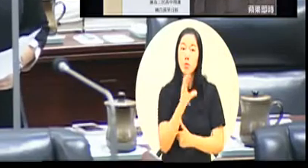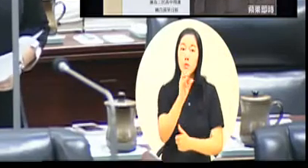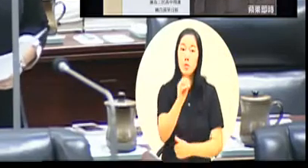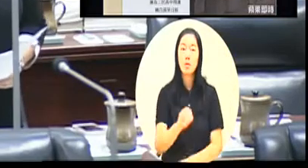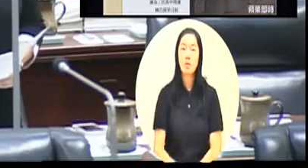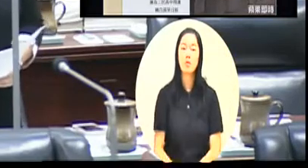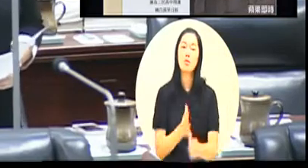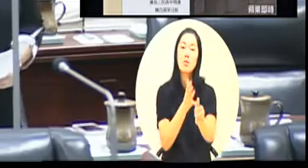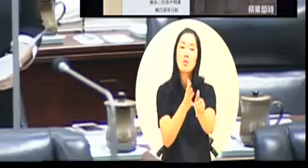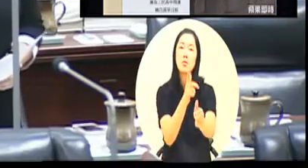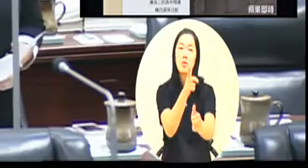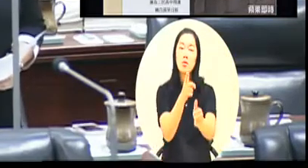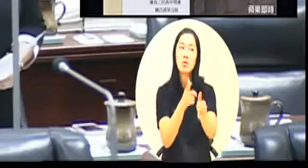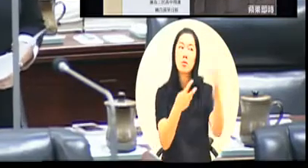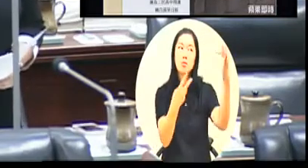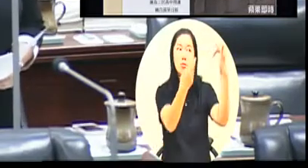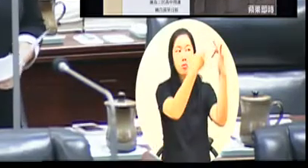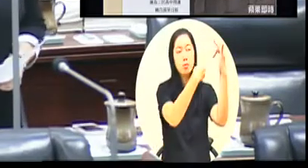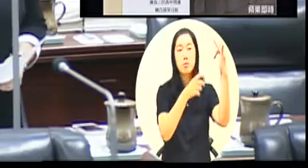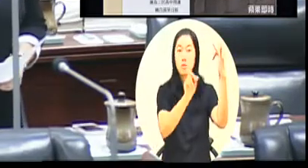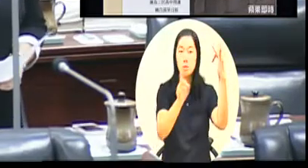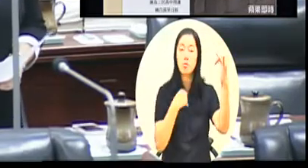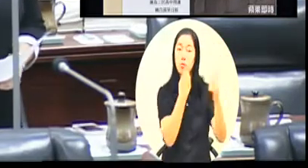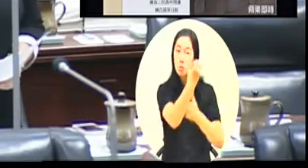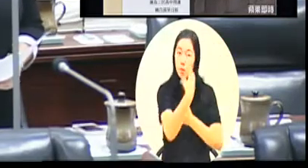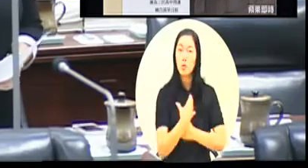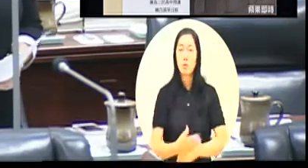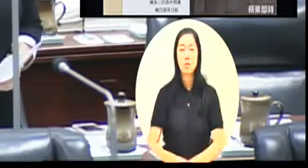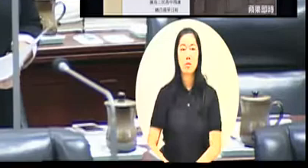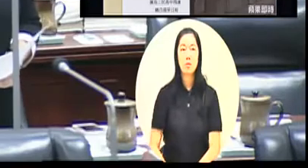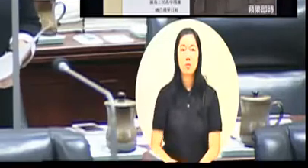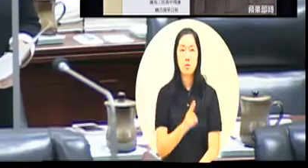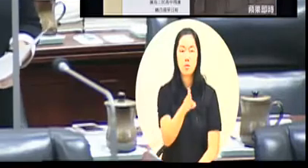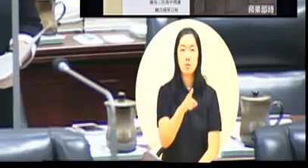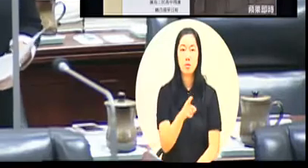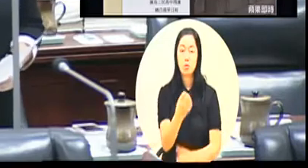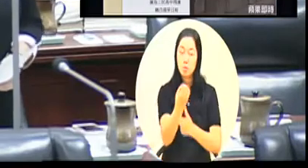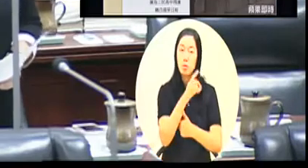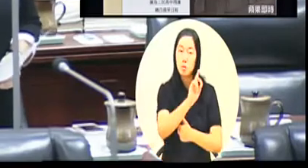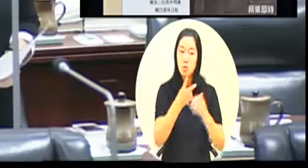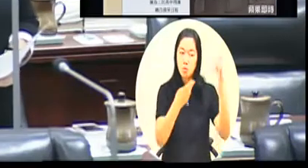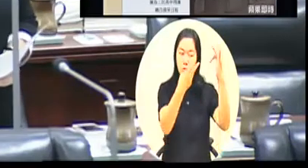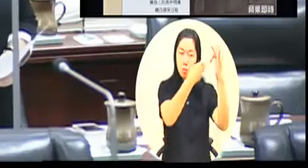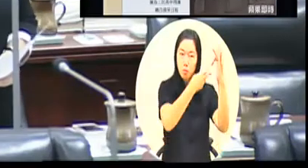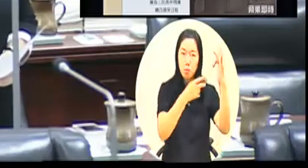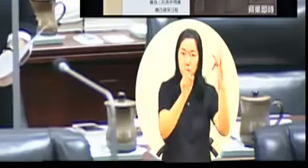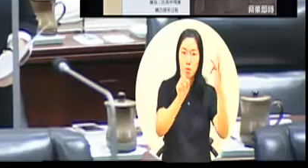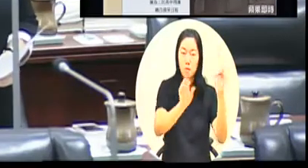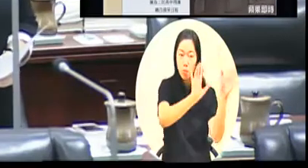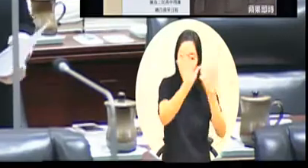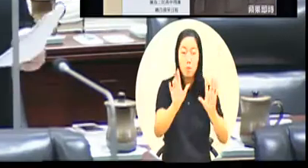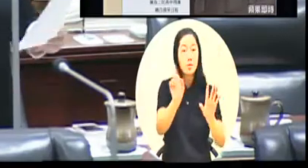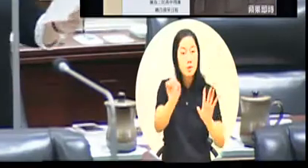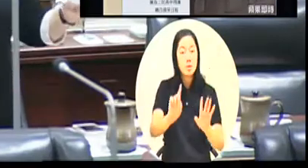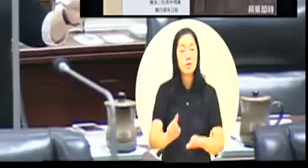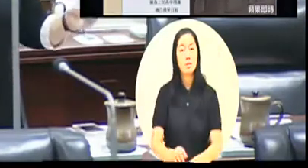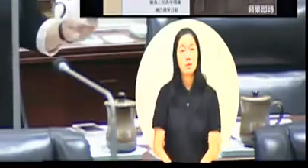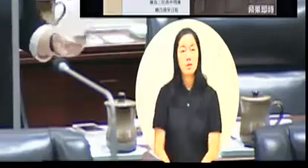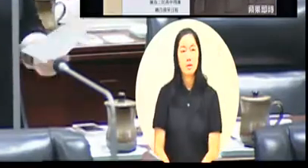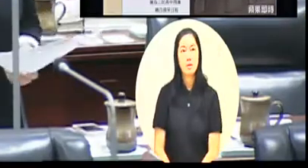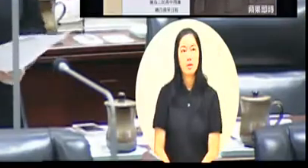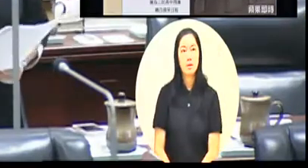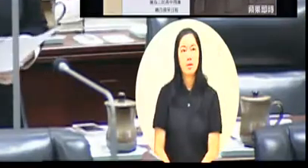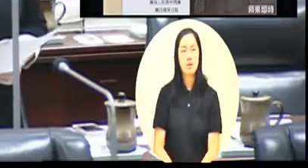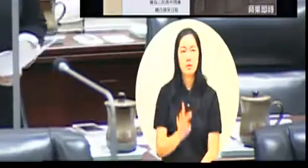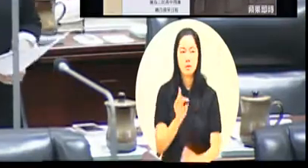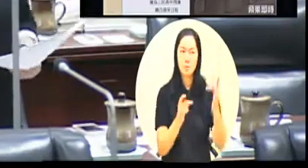问他你要怎么剪，你告诉我们，要一个专责的人去负责说你到底要怎么剪，你剪成什么样子，总是要一种美